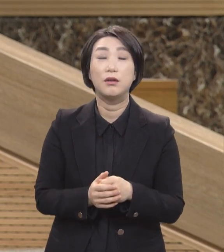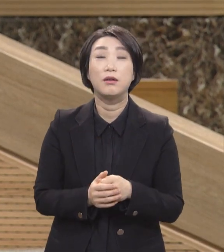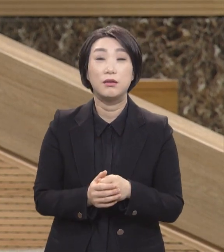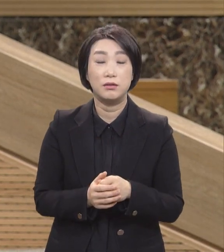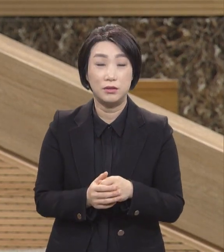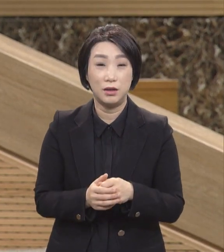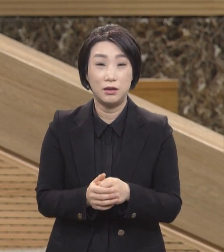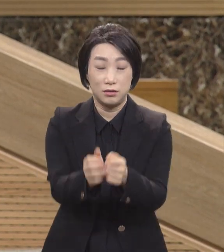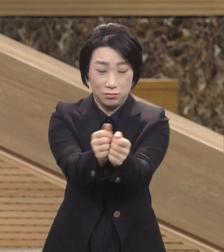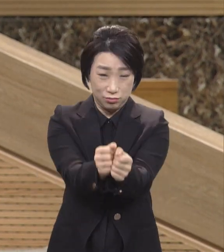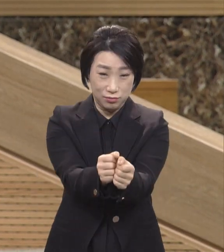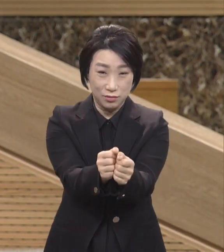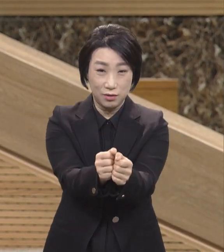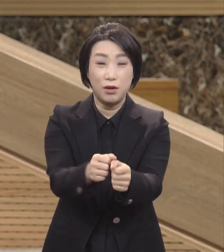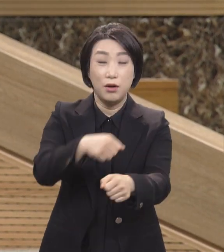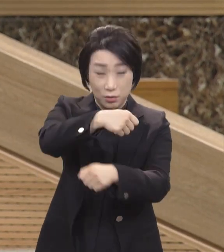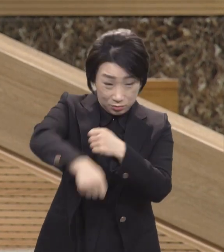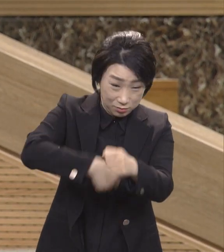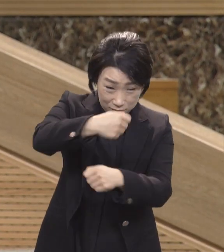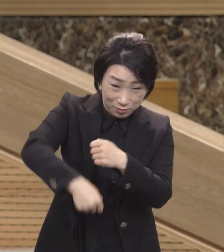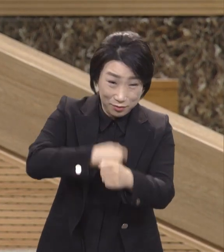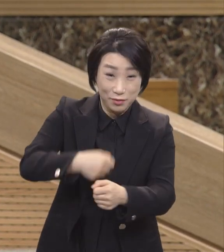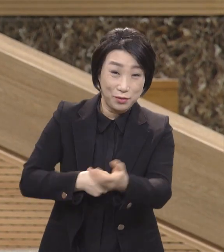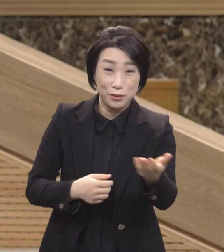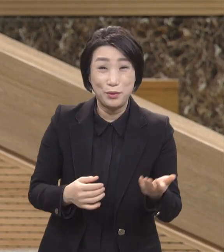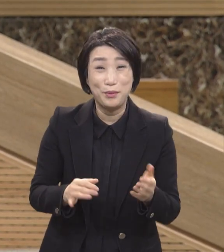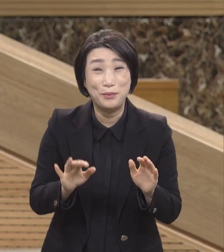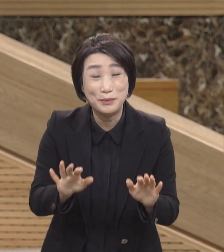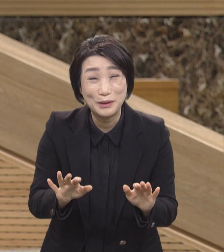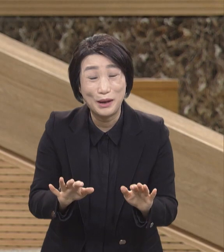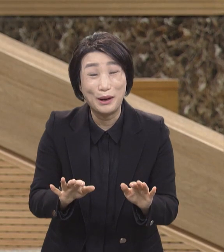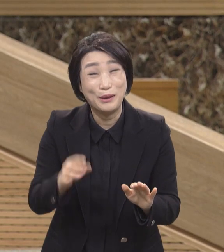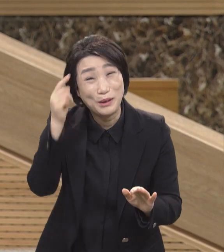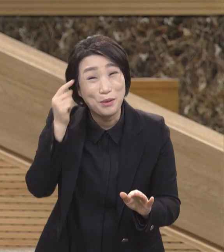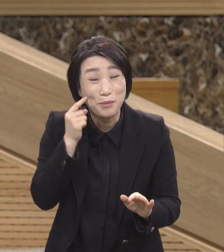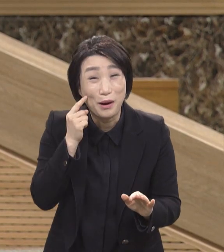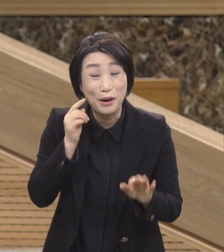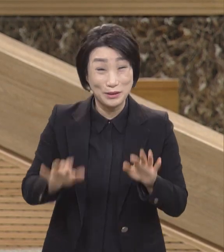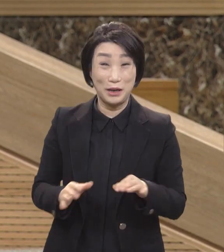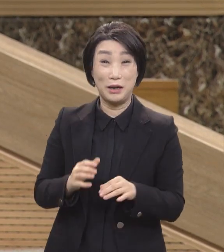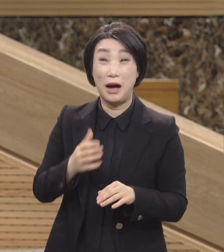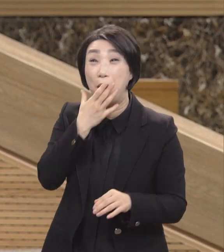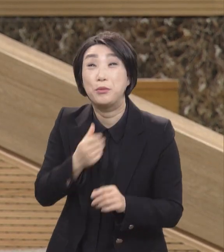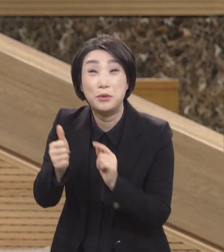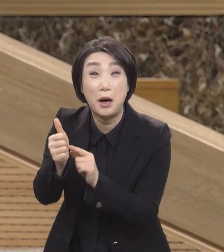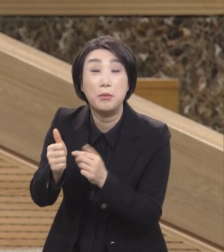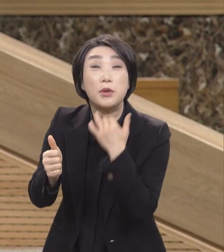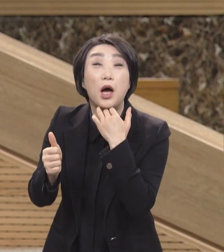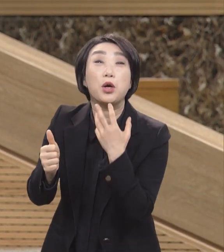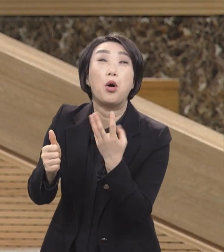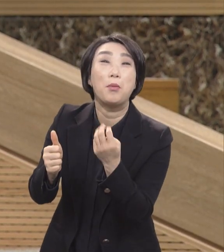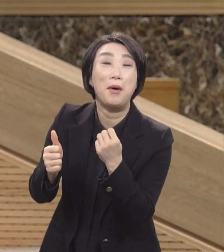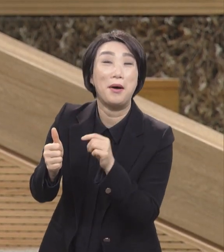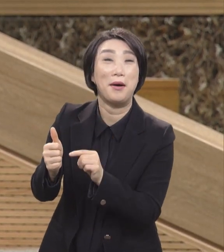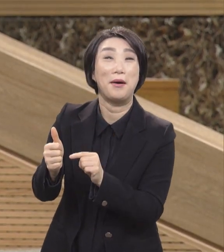꼭꼭 묶입니다. 보세요. 지금 아버지 나이